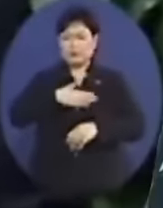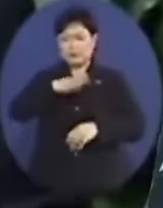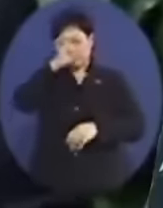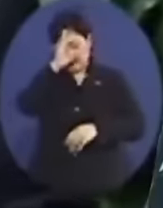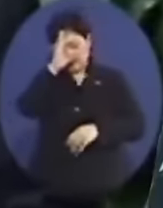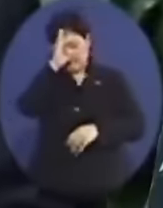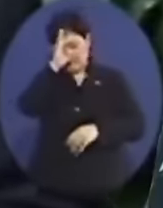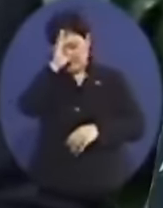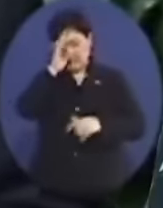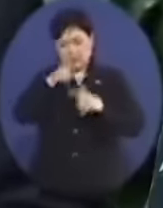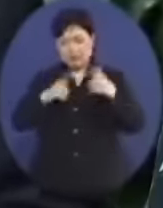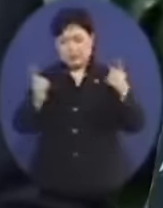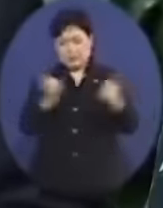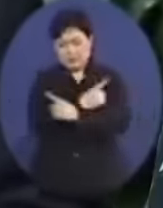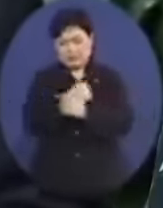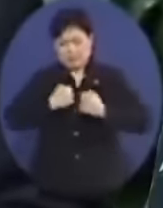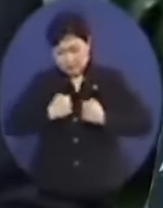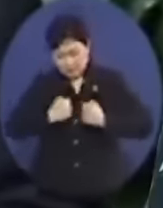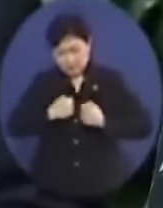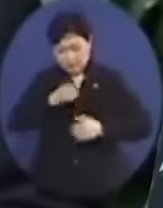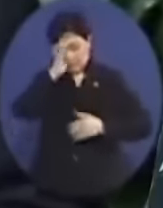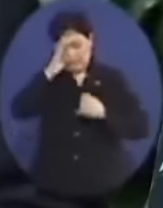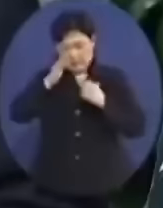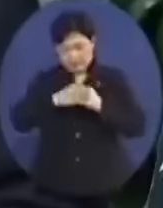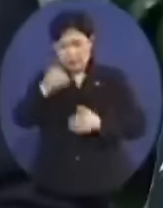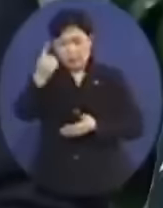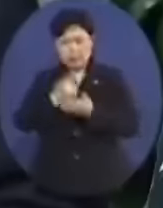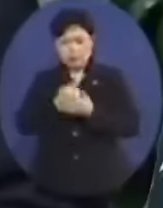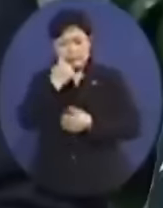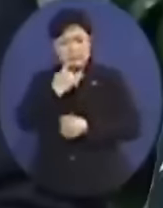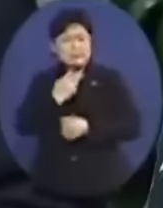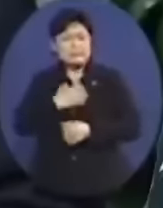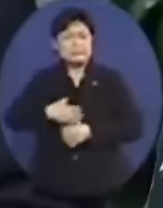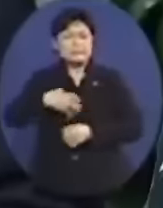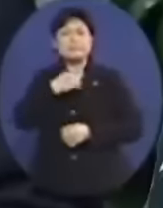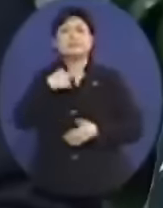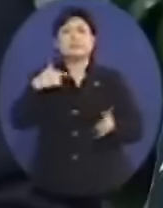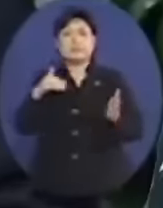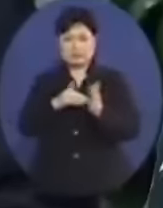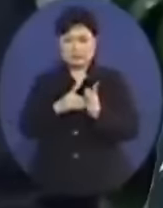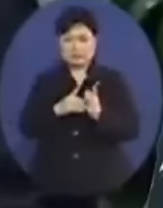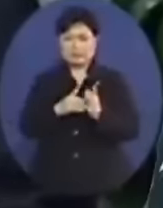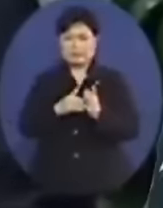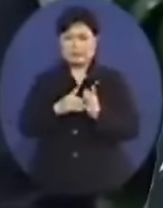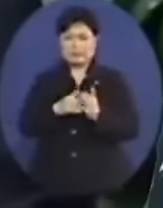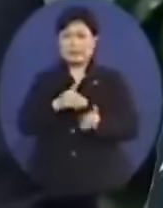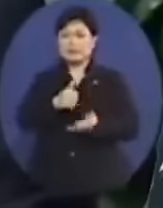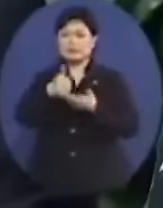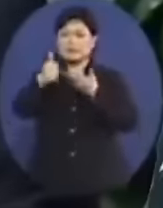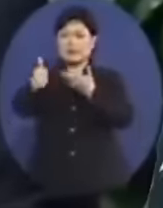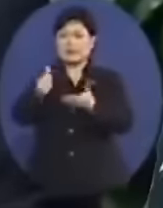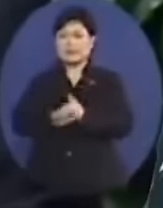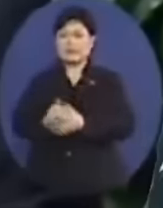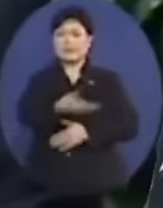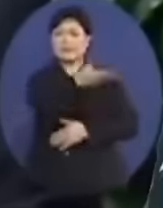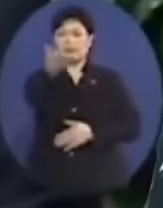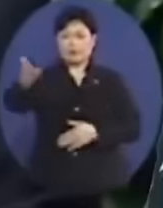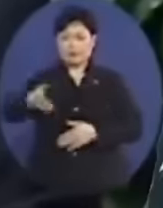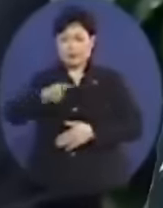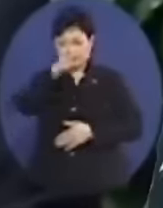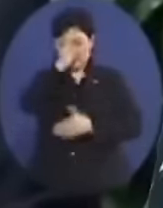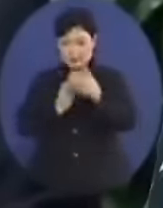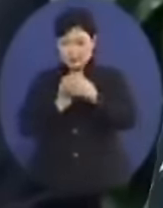몸에지고고 때문에 다오는 슬픔을 당 것입니다 주님이 분든